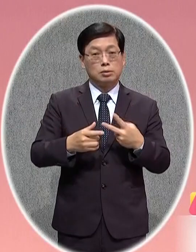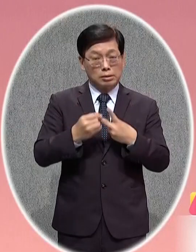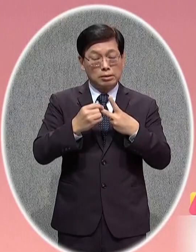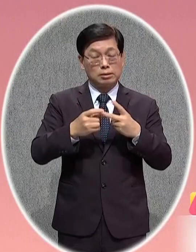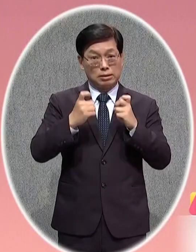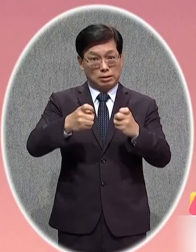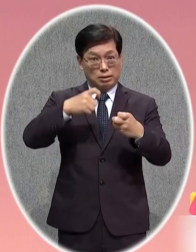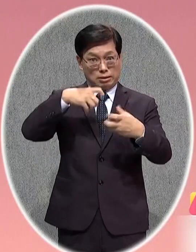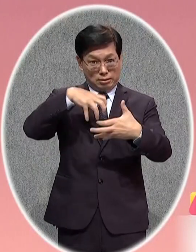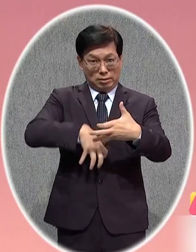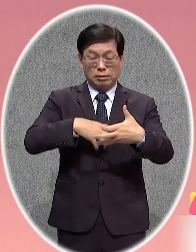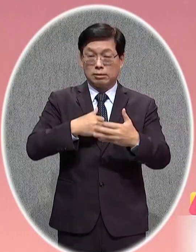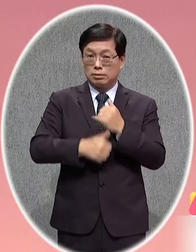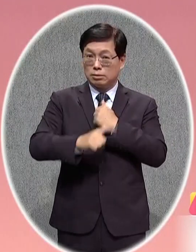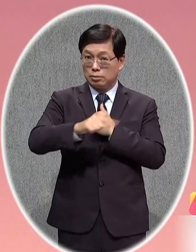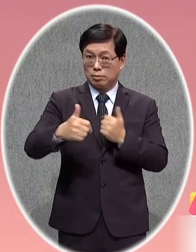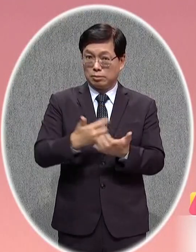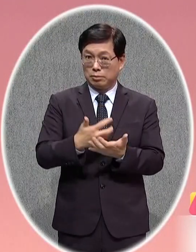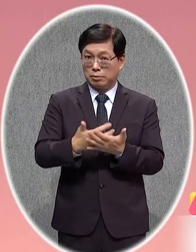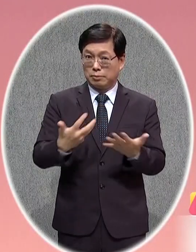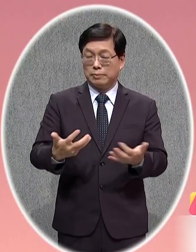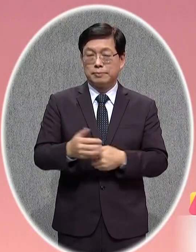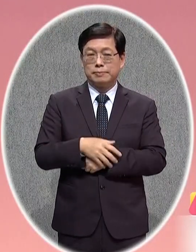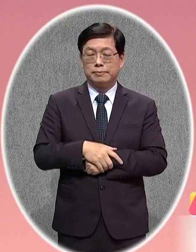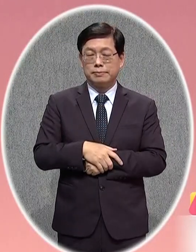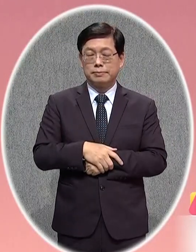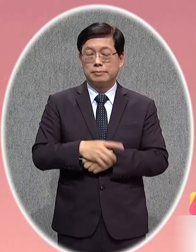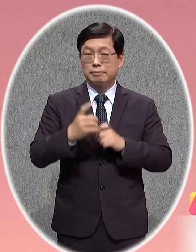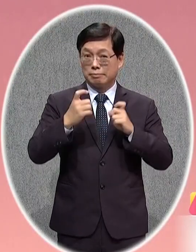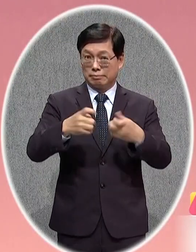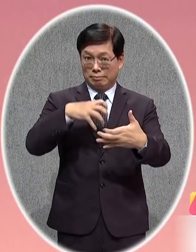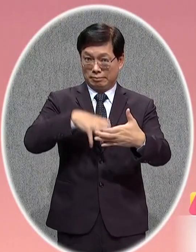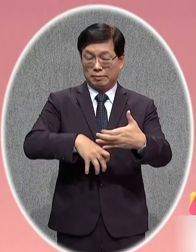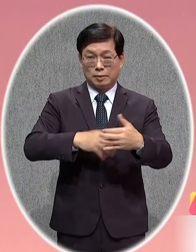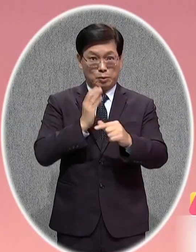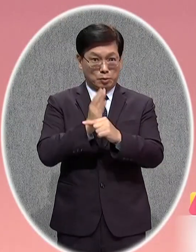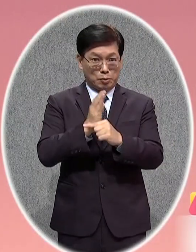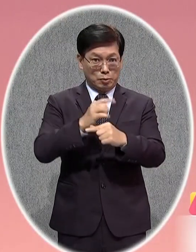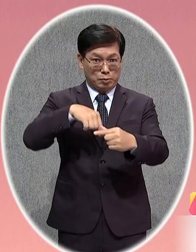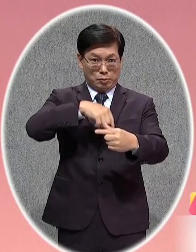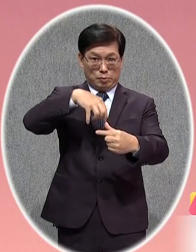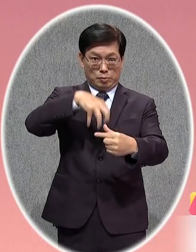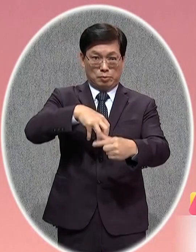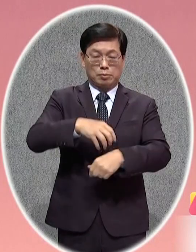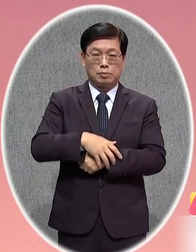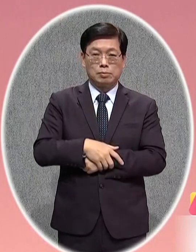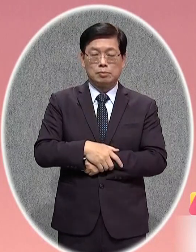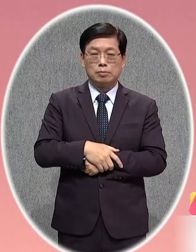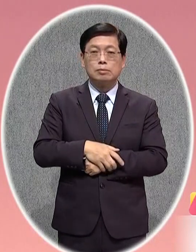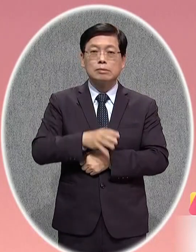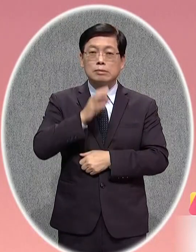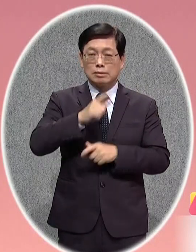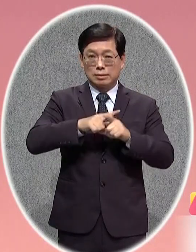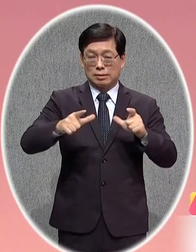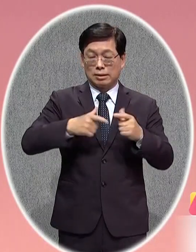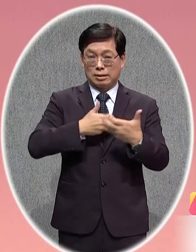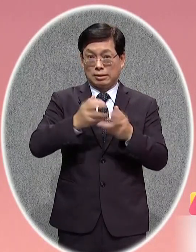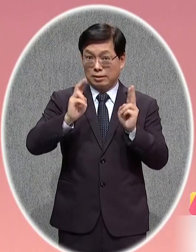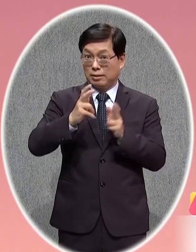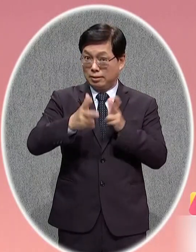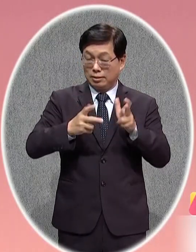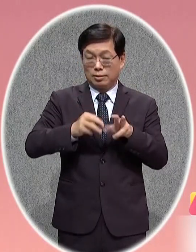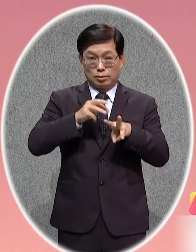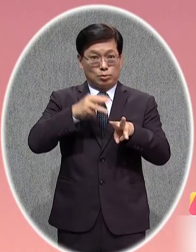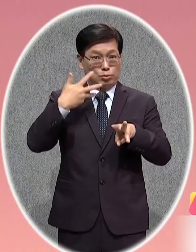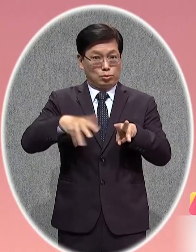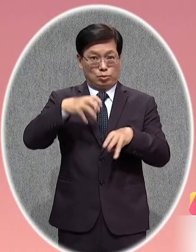一些的挑战呢？这个港区因为正中间的地方就是我们的大潭电厂的出